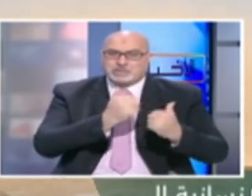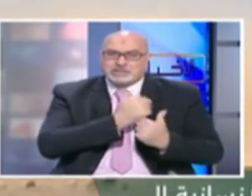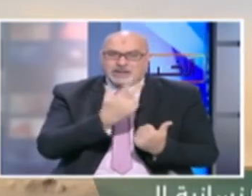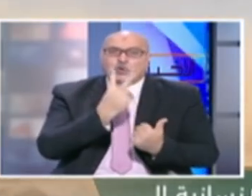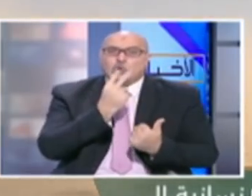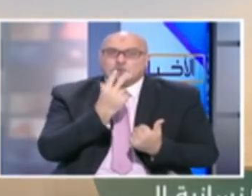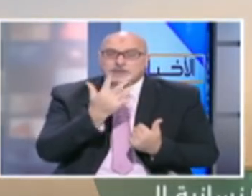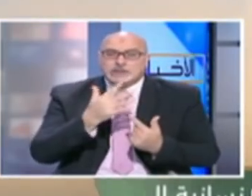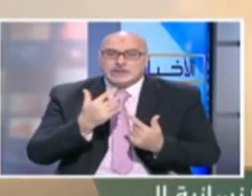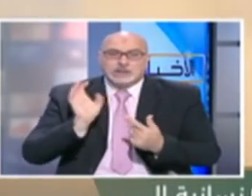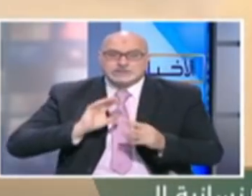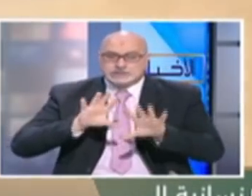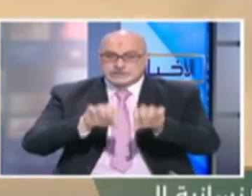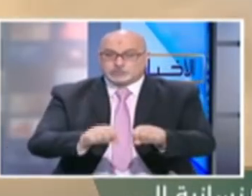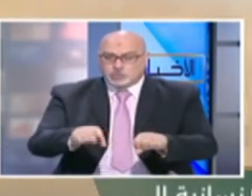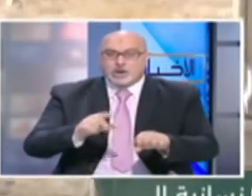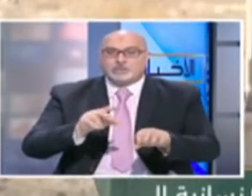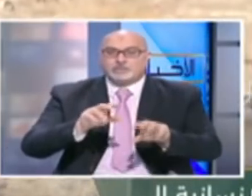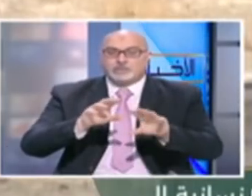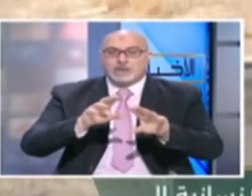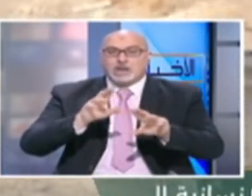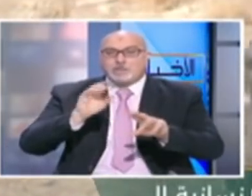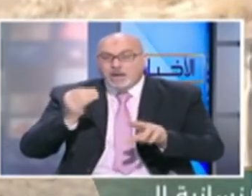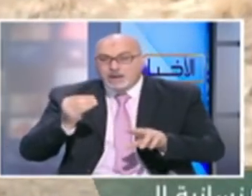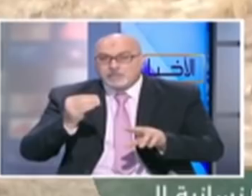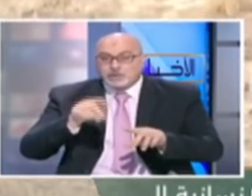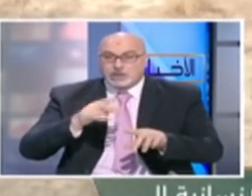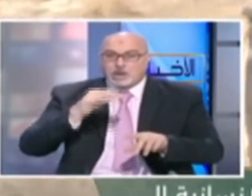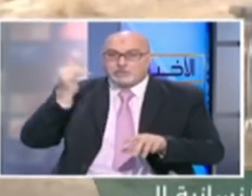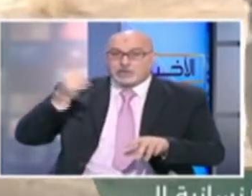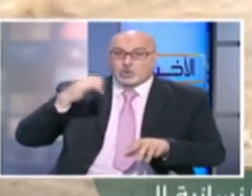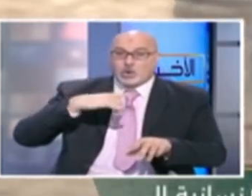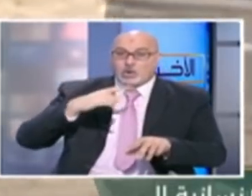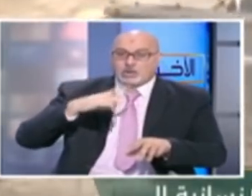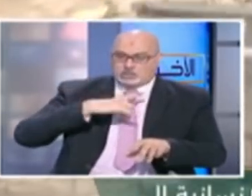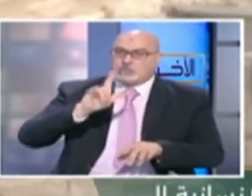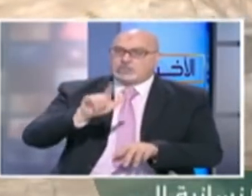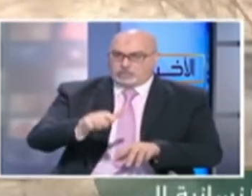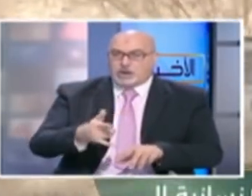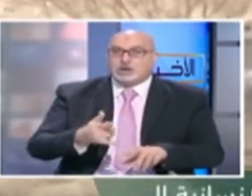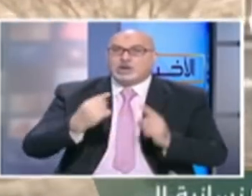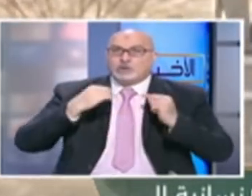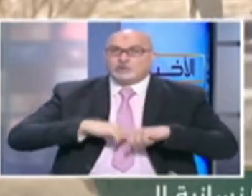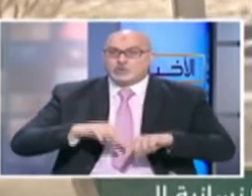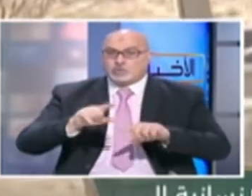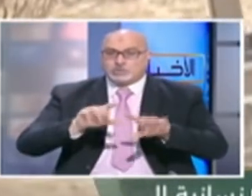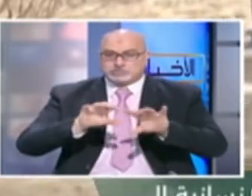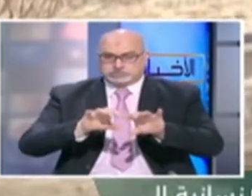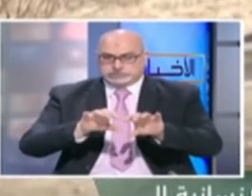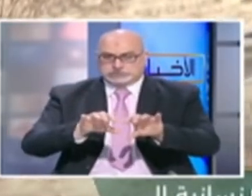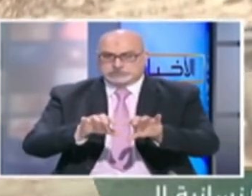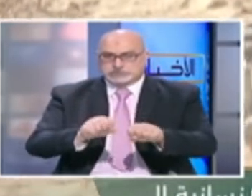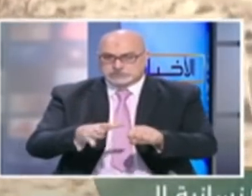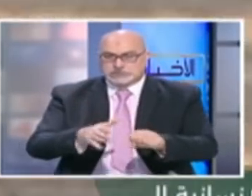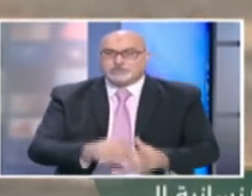على مأرب الغنية بالنفط، وتعتبر آخر معقل تسيطر عليها القوات الحكومية في شمال البلاد. يحدث